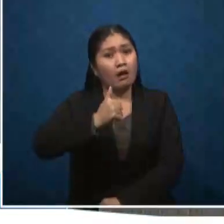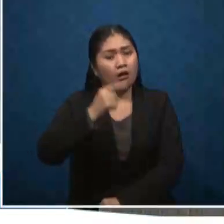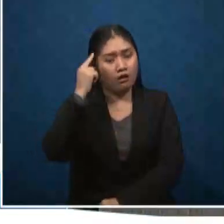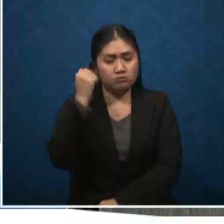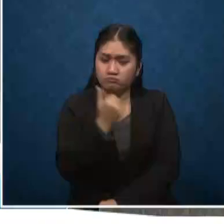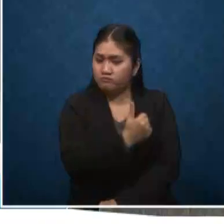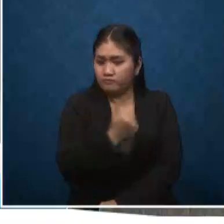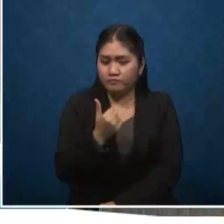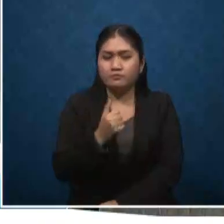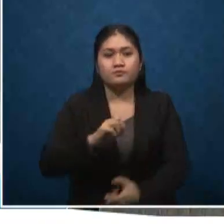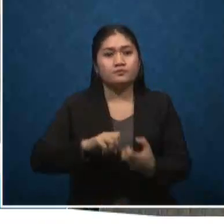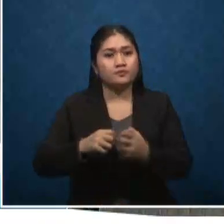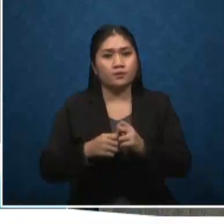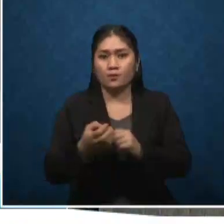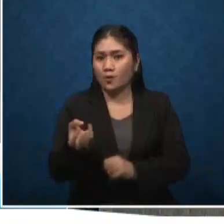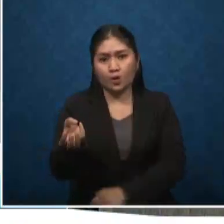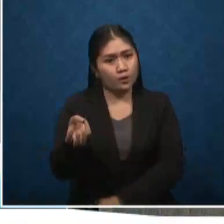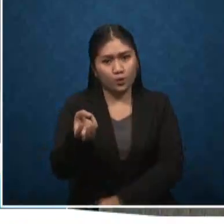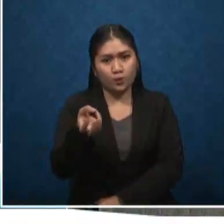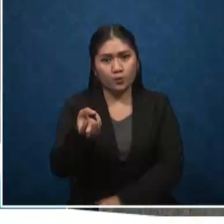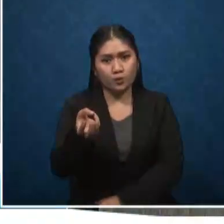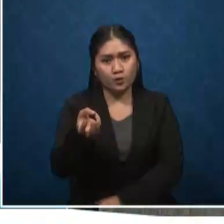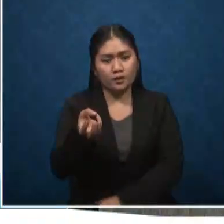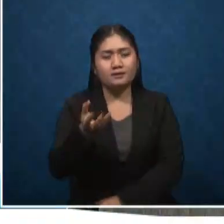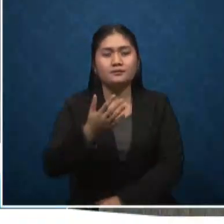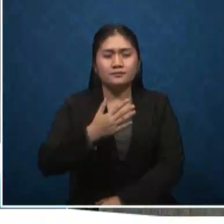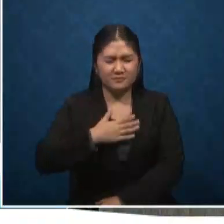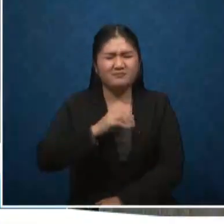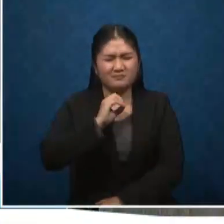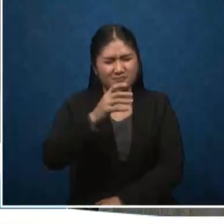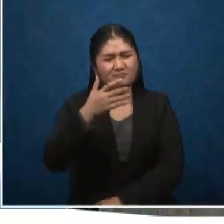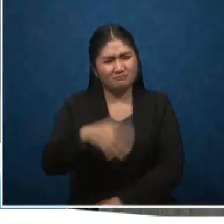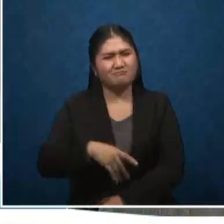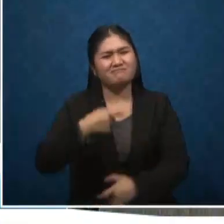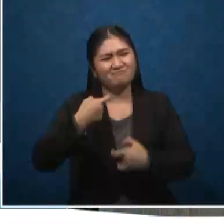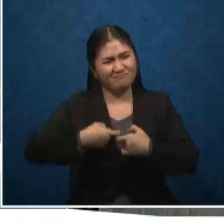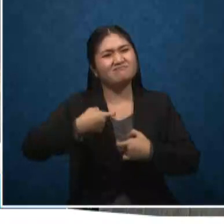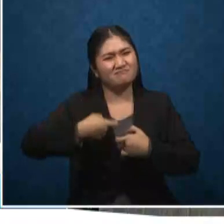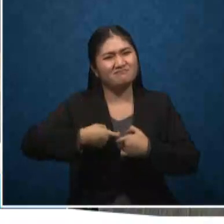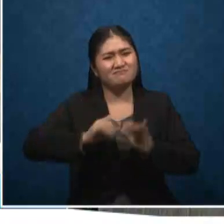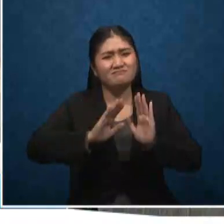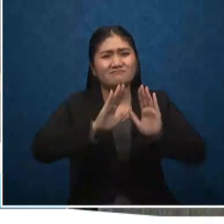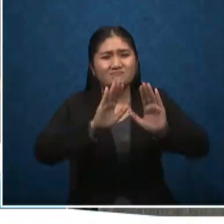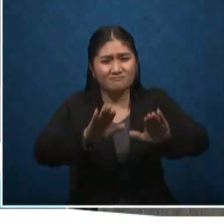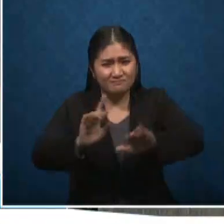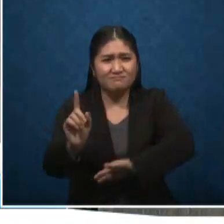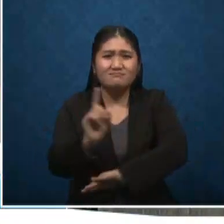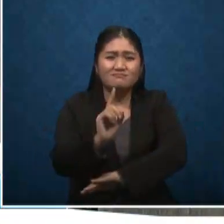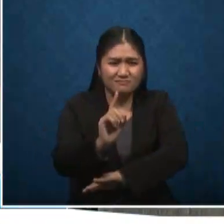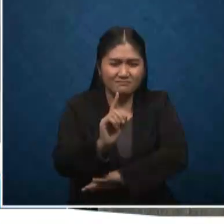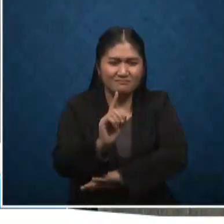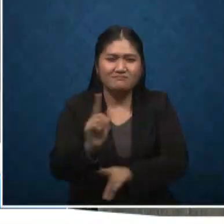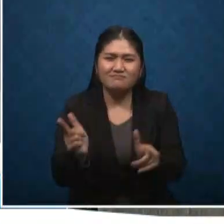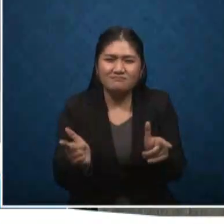คิดว่ามีปัญหาน้อยนะครับแต่อย่างที่เรียนแล้วว่าเป็นเรื่องที่ที่ยากมากก็อยากจะฝากสั้นๆนะครับ